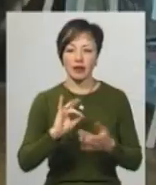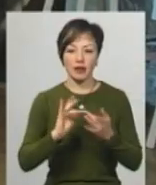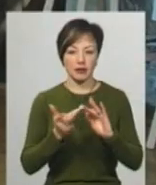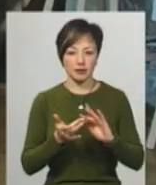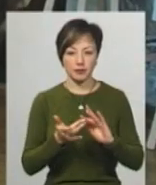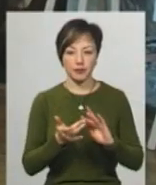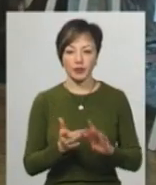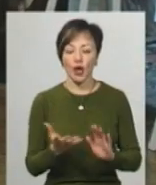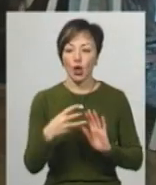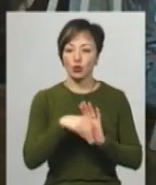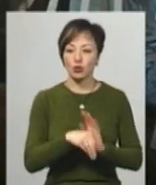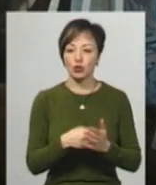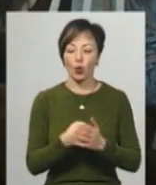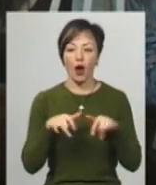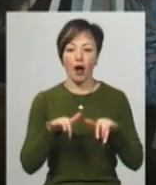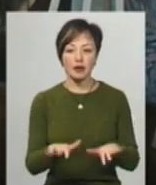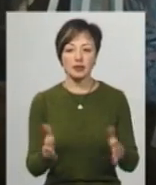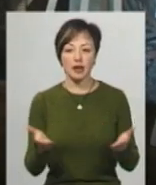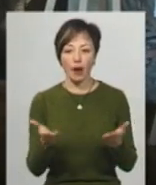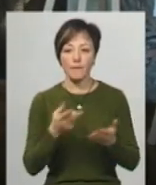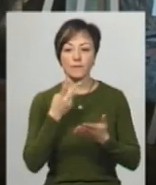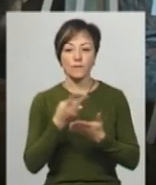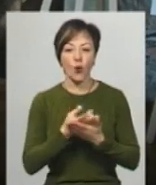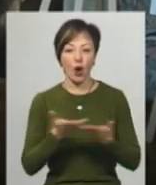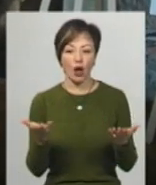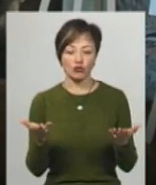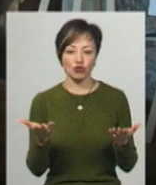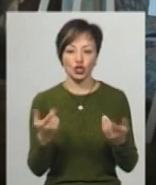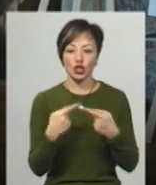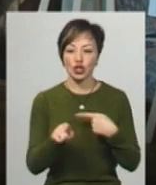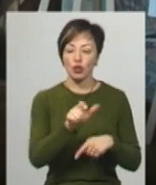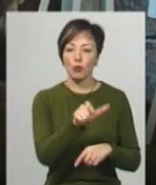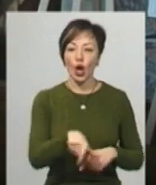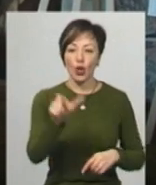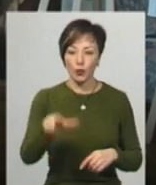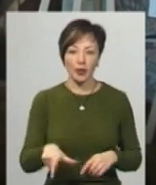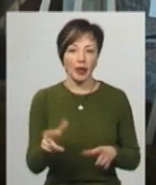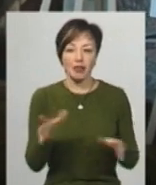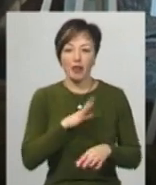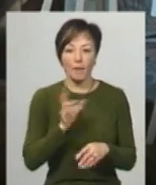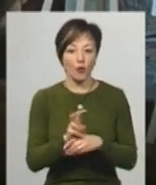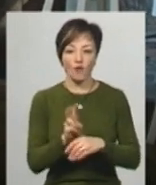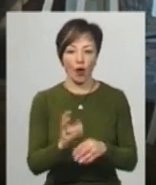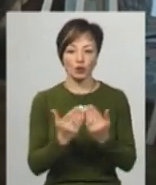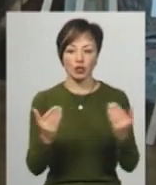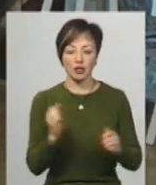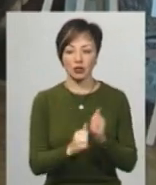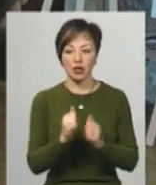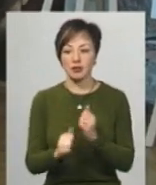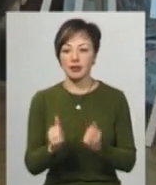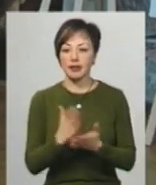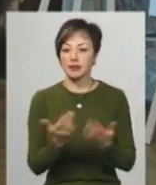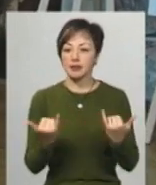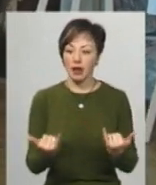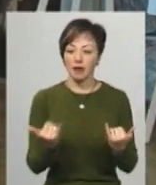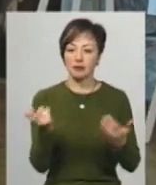мережах. Долучитися до акції, яка покаже іншим людям, які не бувають в цьому музеї так часто, які є